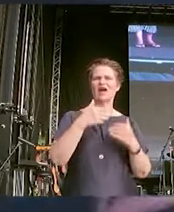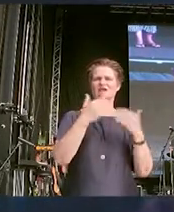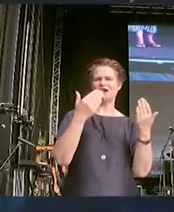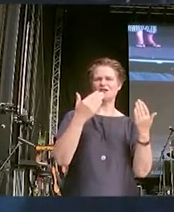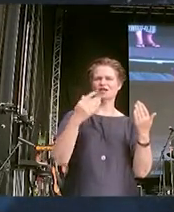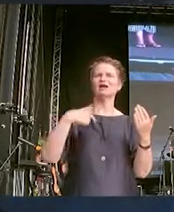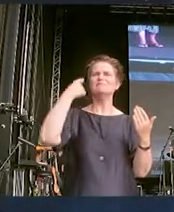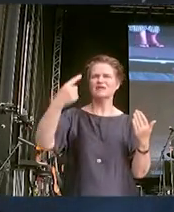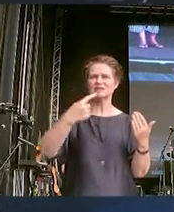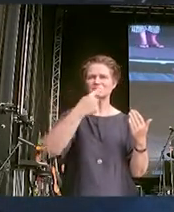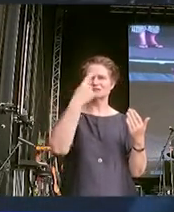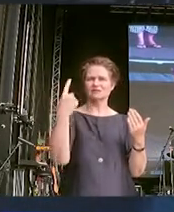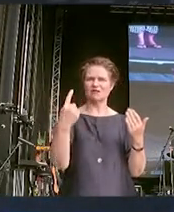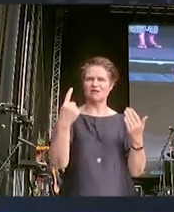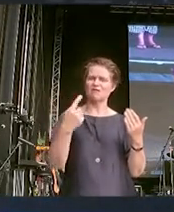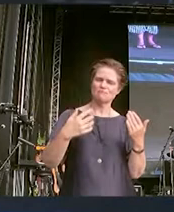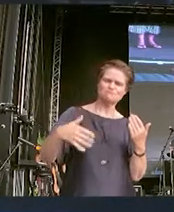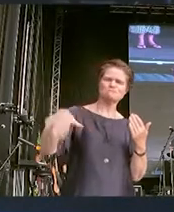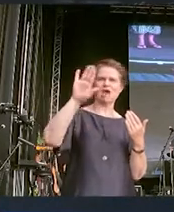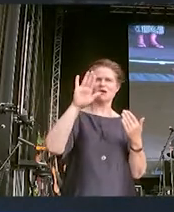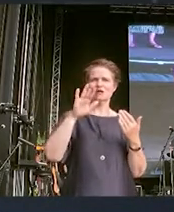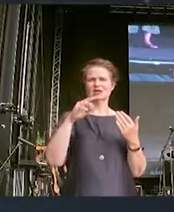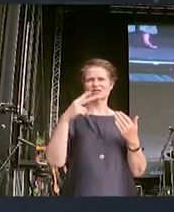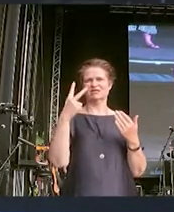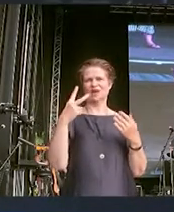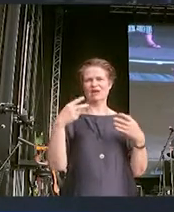nächsten Jahr auch 2 Tage mehr Urlaub.